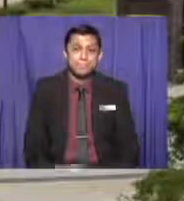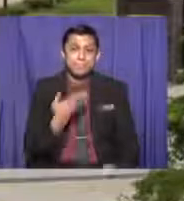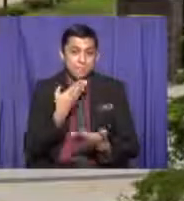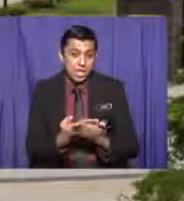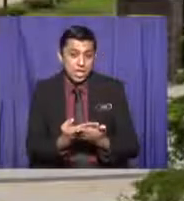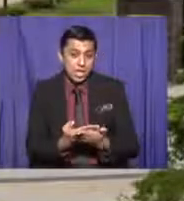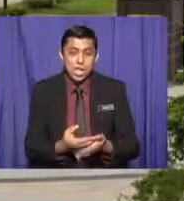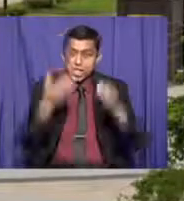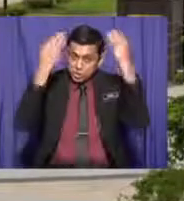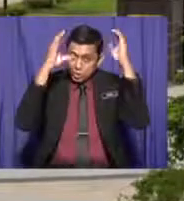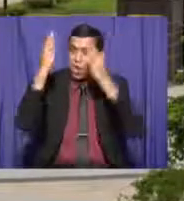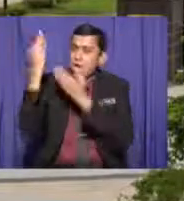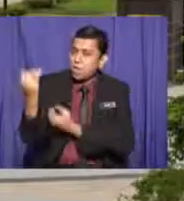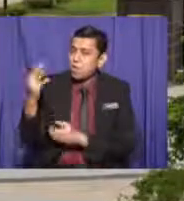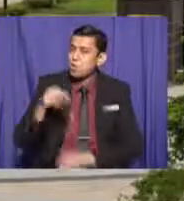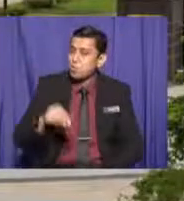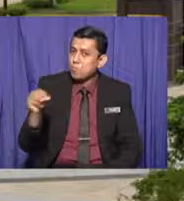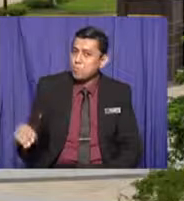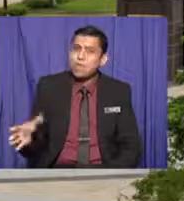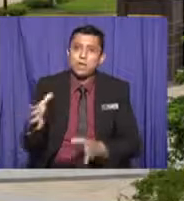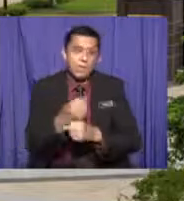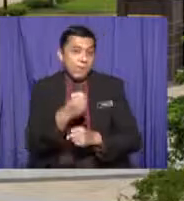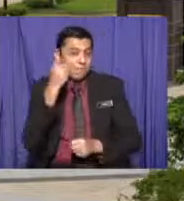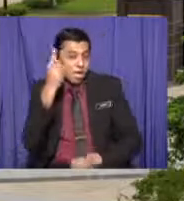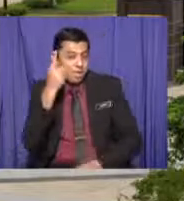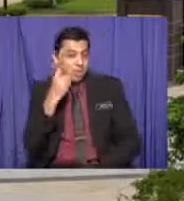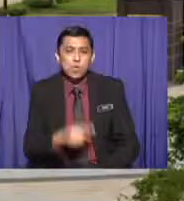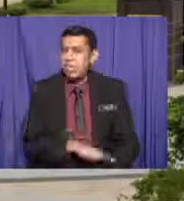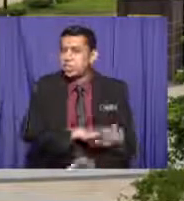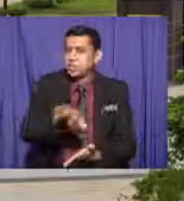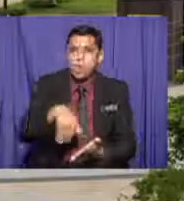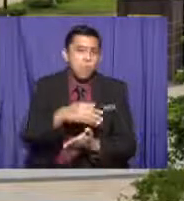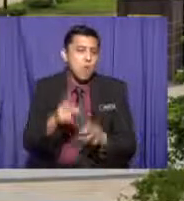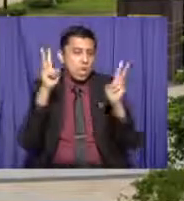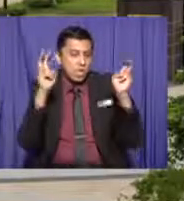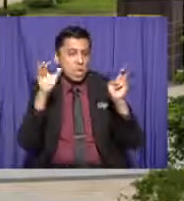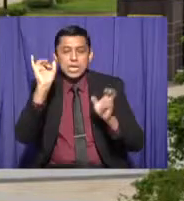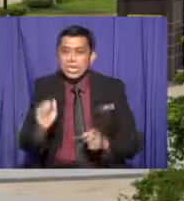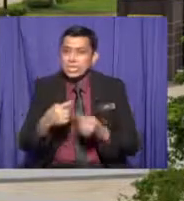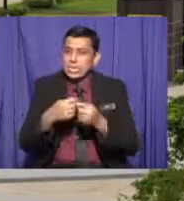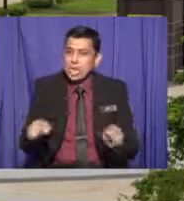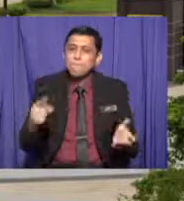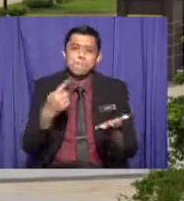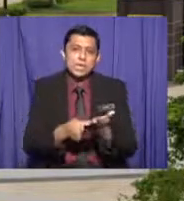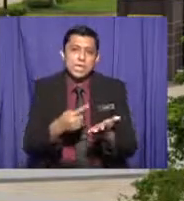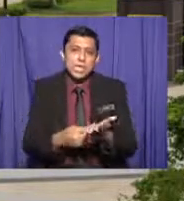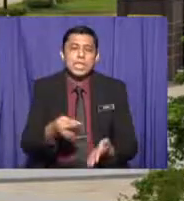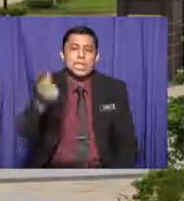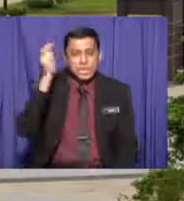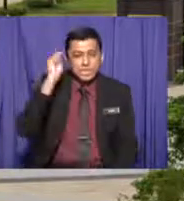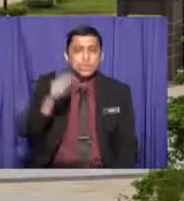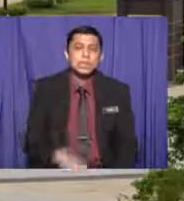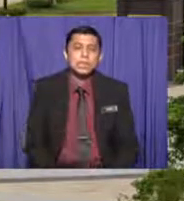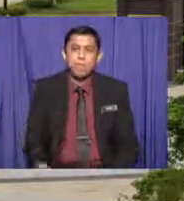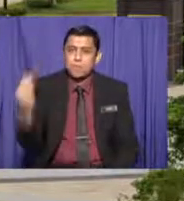Baik, cikgu harap murid-murid dapat faham kesemua topik yang telah kita bincangkan tadi.